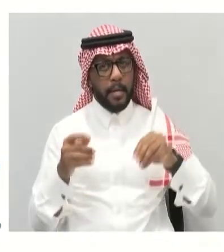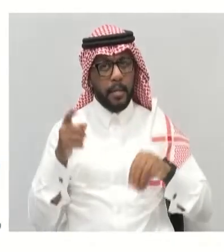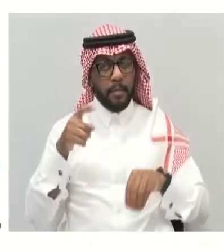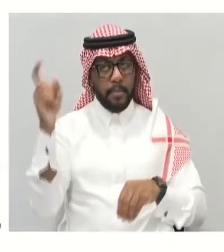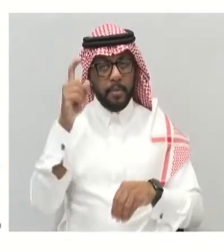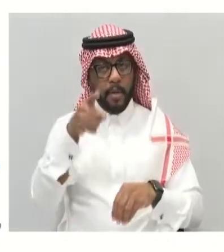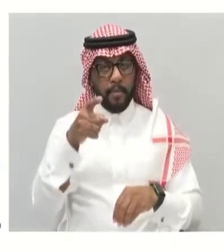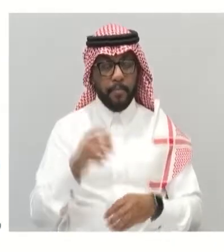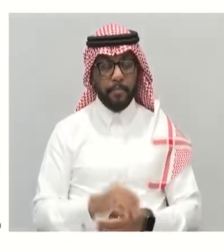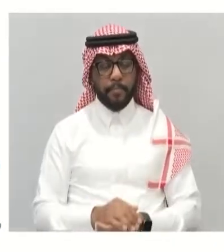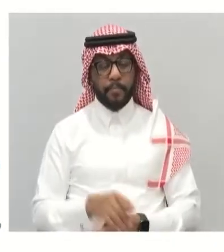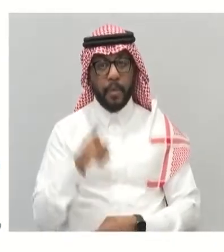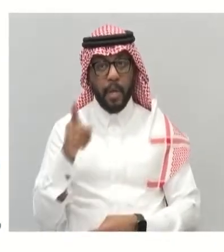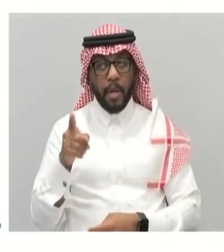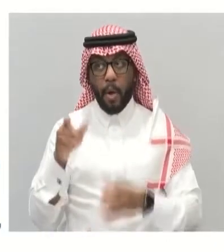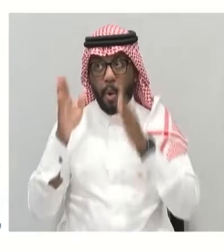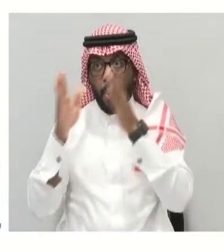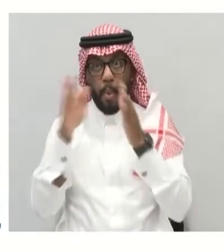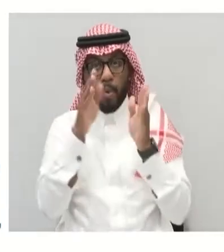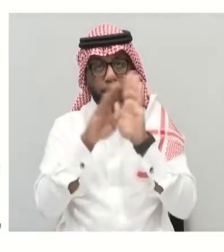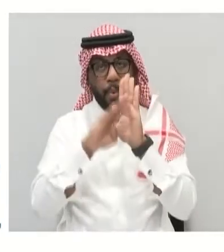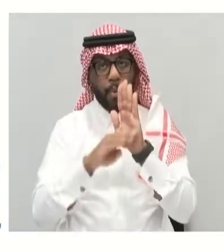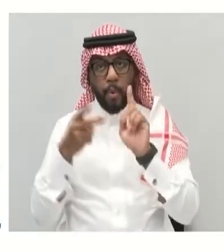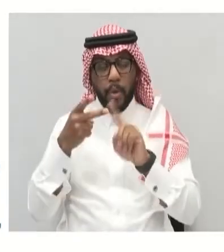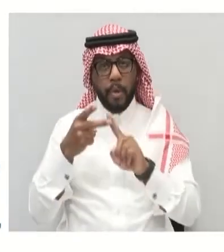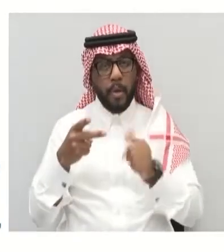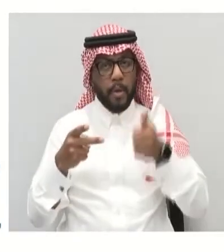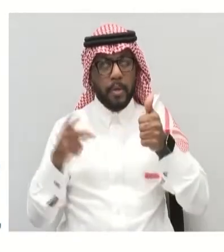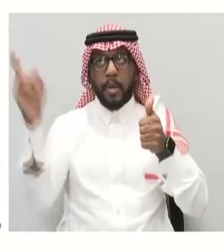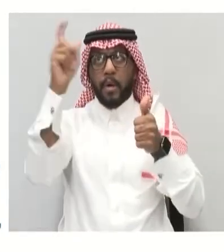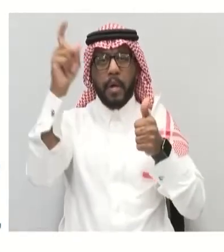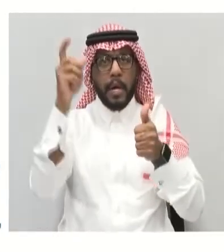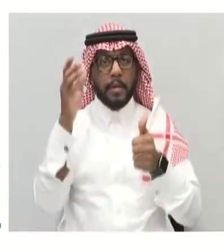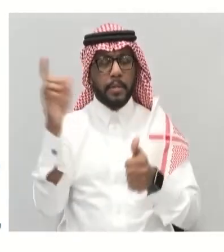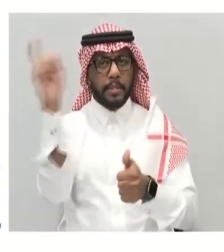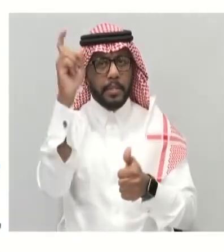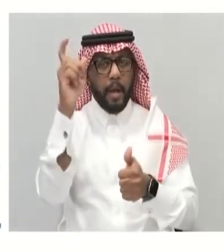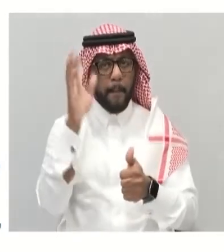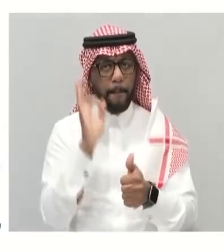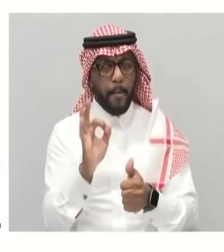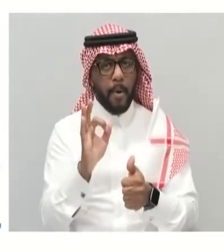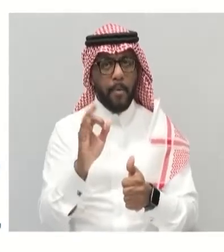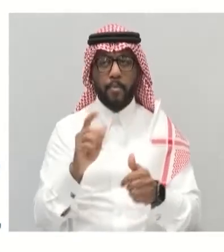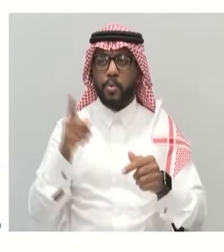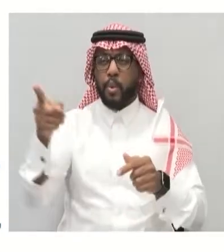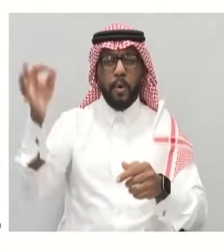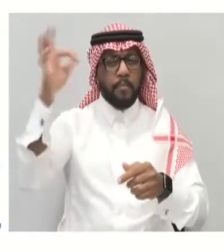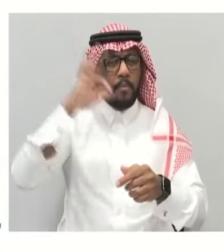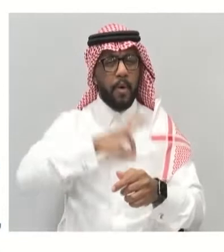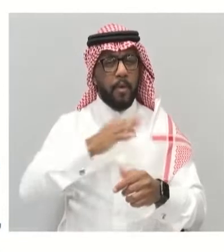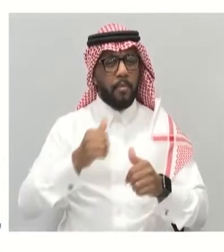لك تستطيع ان تقول هي الركن الثاني من كان الاسلام ولها اثر كبير في التوفيق والسعاده والراحه